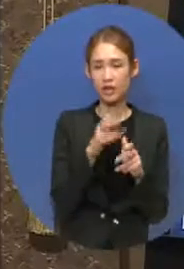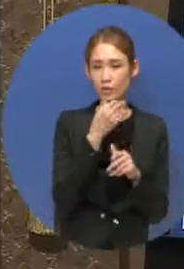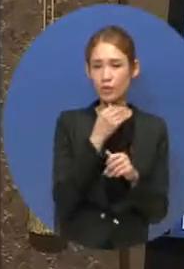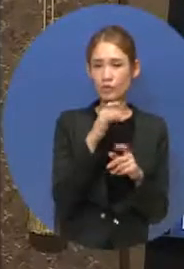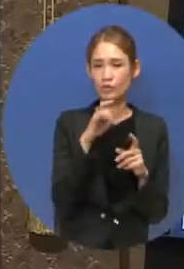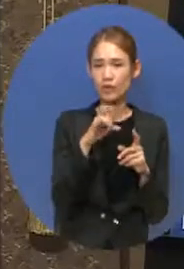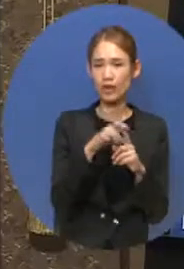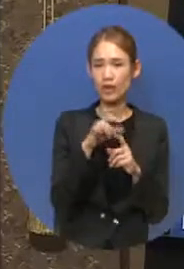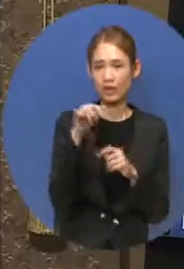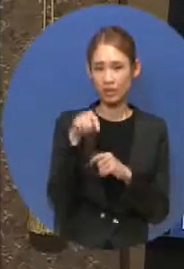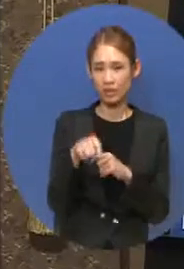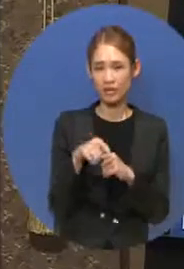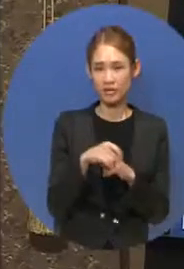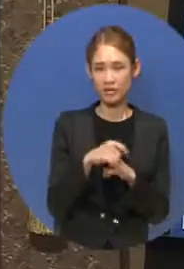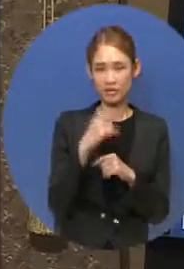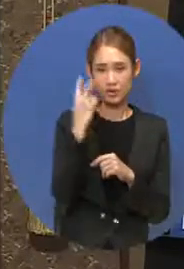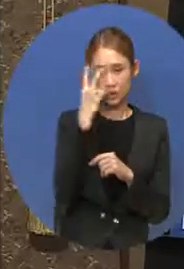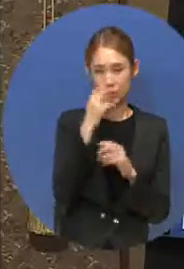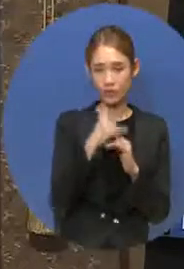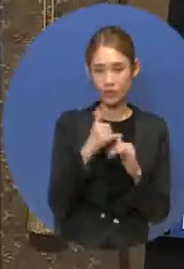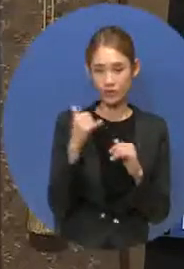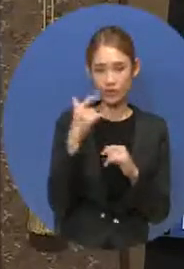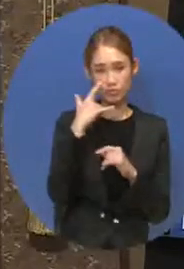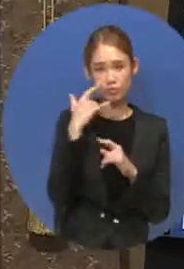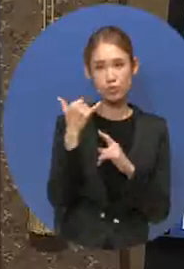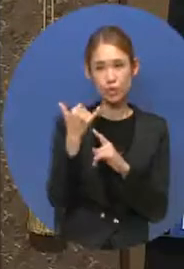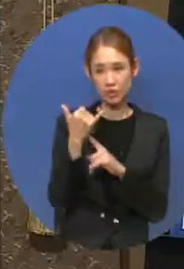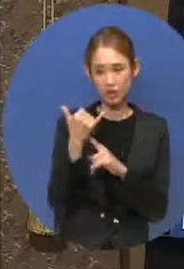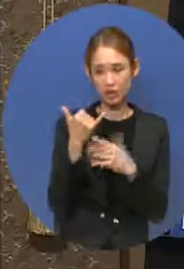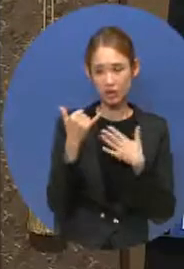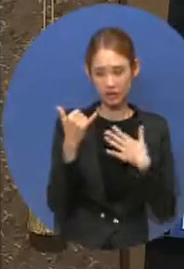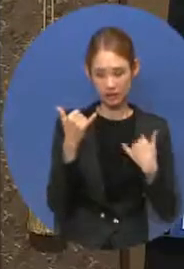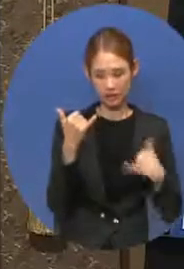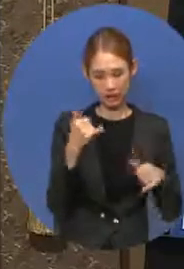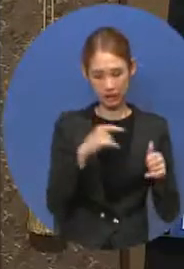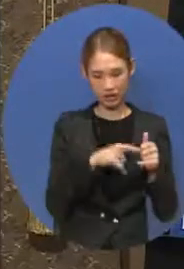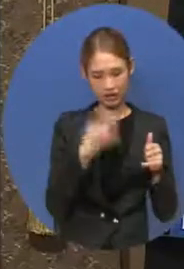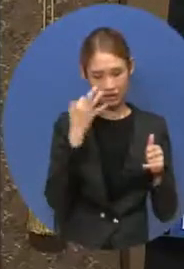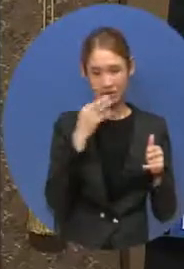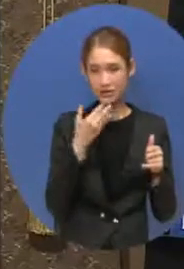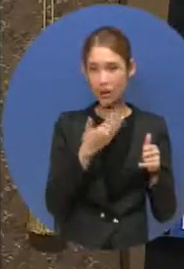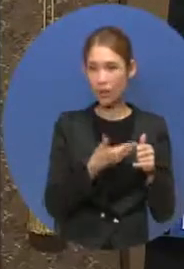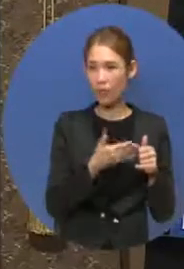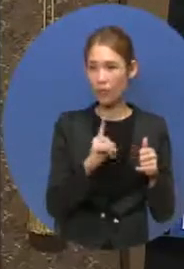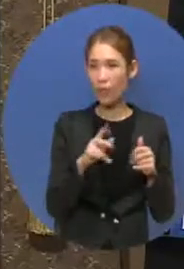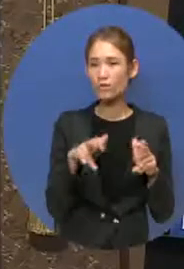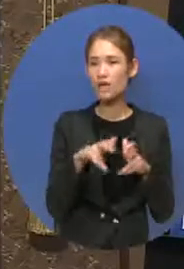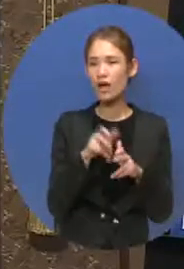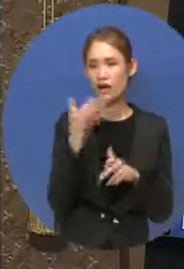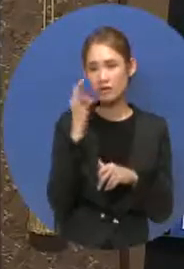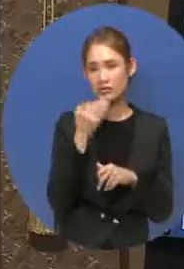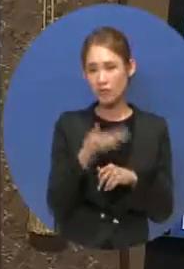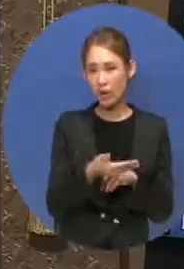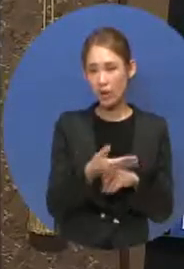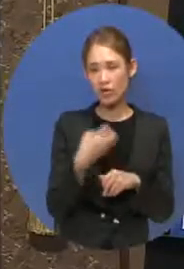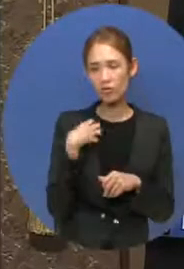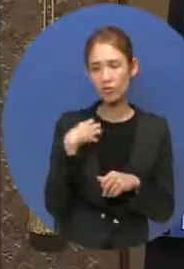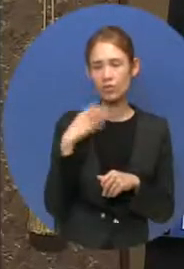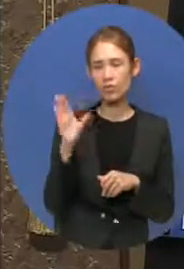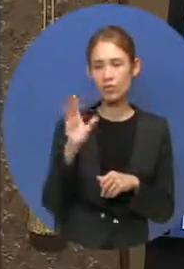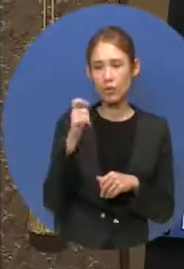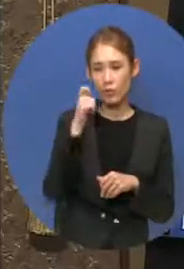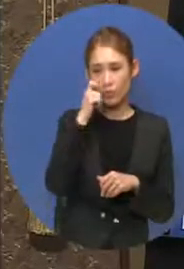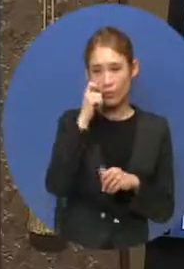자체가 이미 보호자들로부터 내가 내 자녀를 장애로 인정해야 되는 아주 어려운 과제가 있어요.